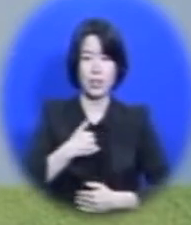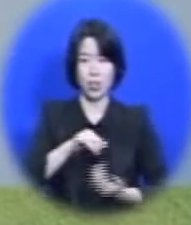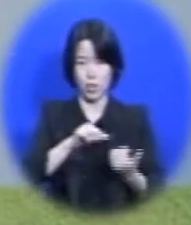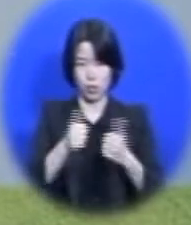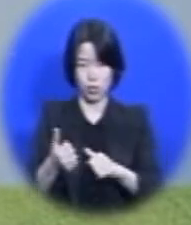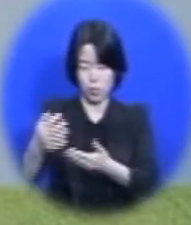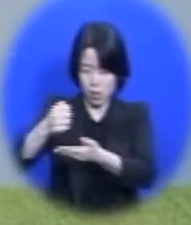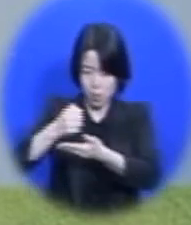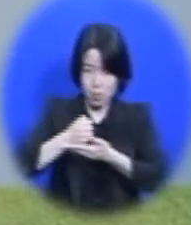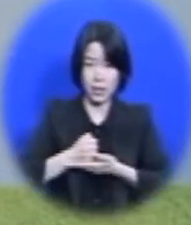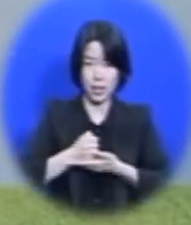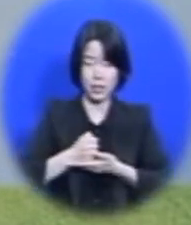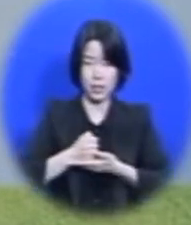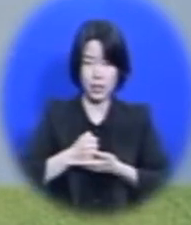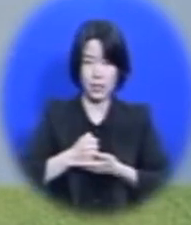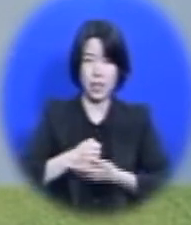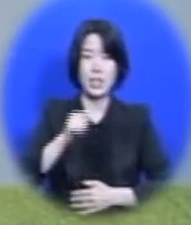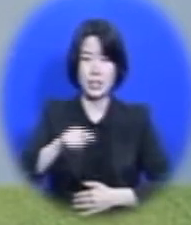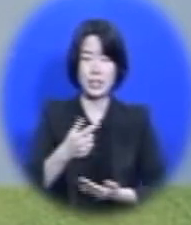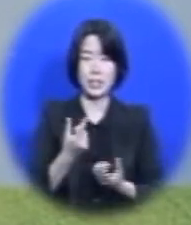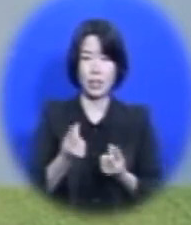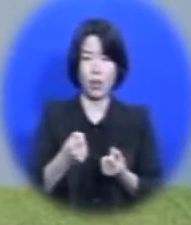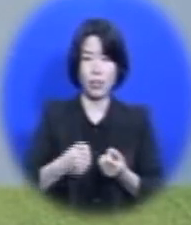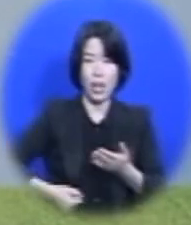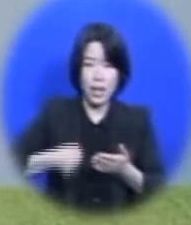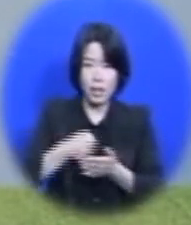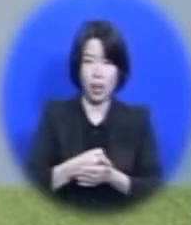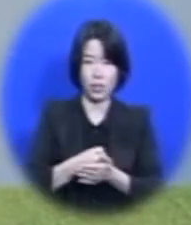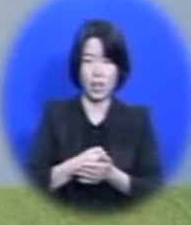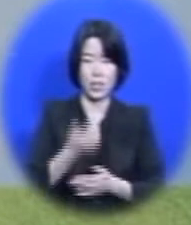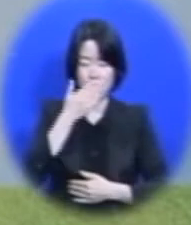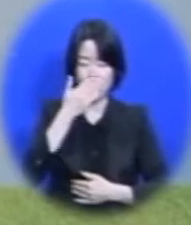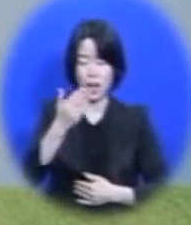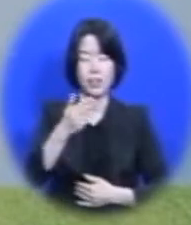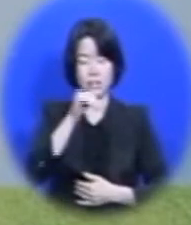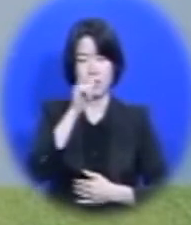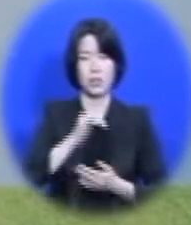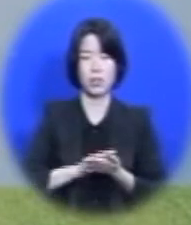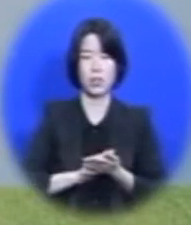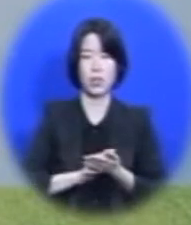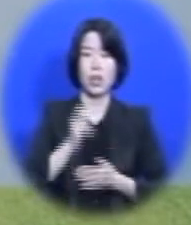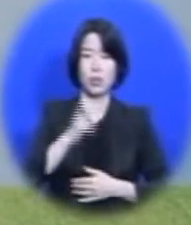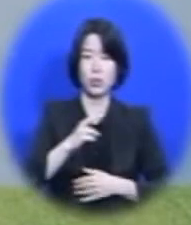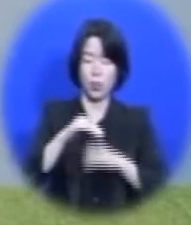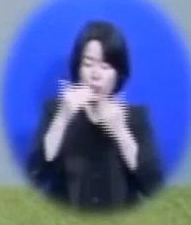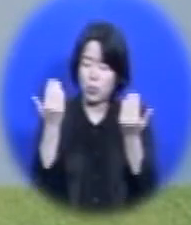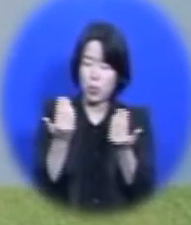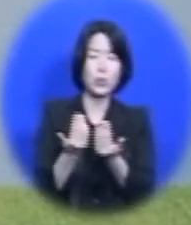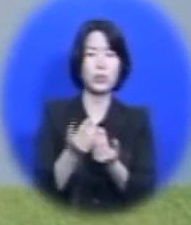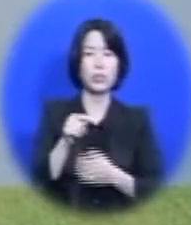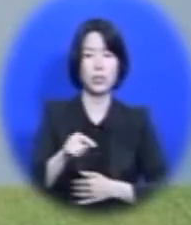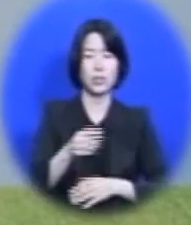죽음을 받아들이는 그런 결단이 가능했죠. 그리고 모든 게